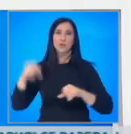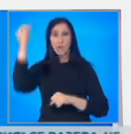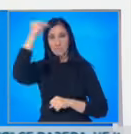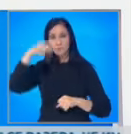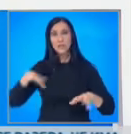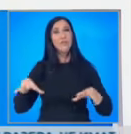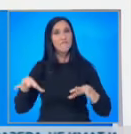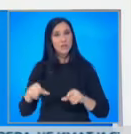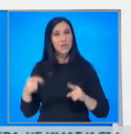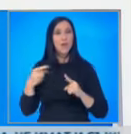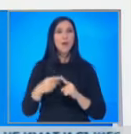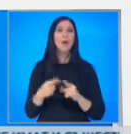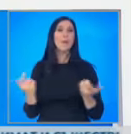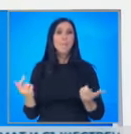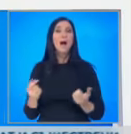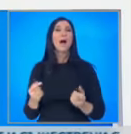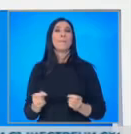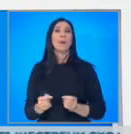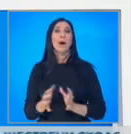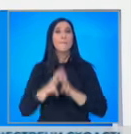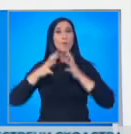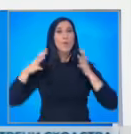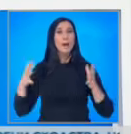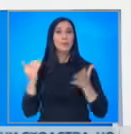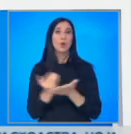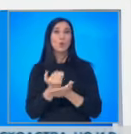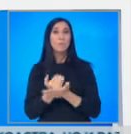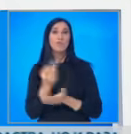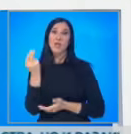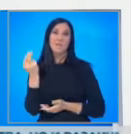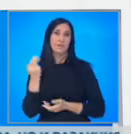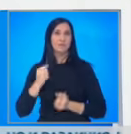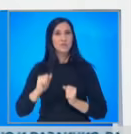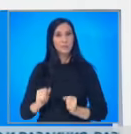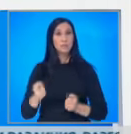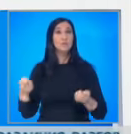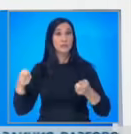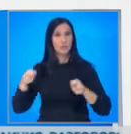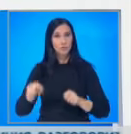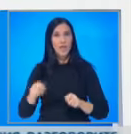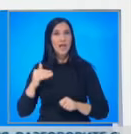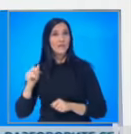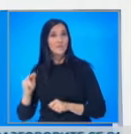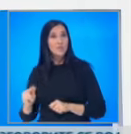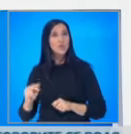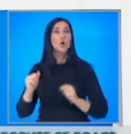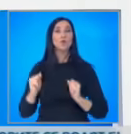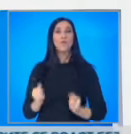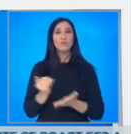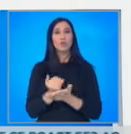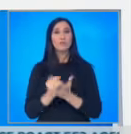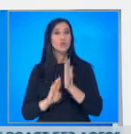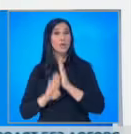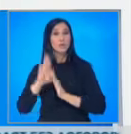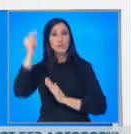българските власти към поддържането на макроикономическа и фискална стабилност. В заключение, Fitch очаква икономическия